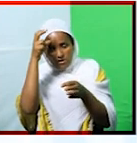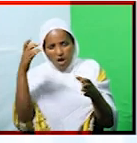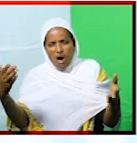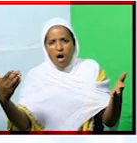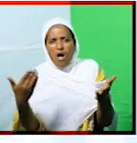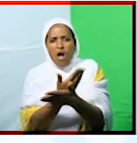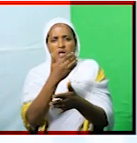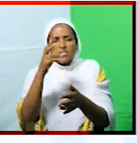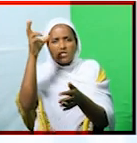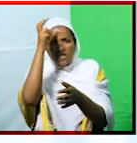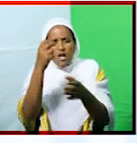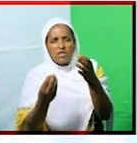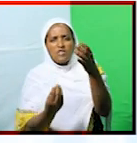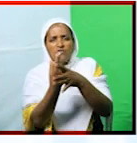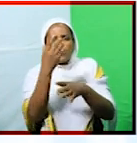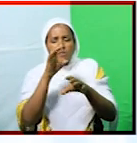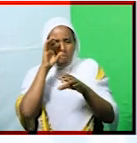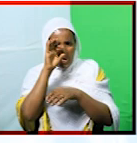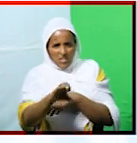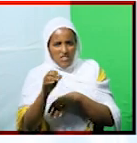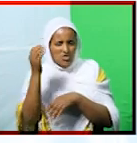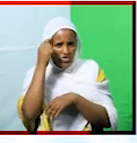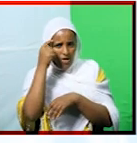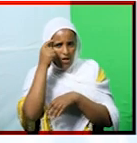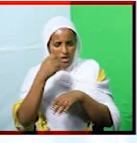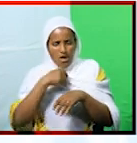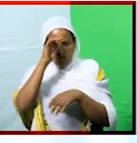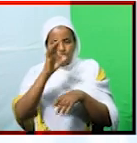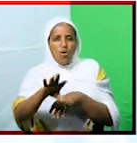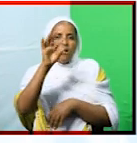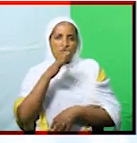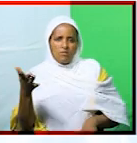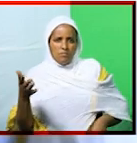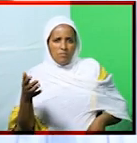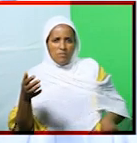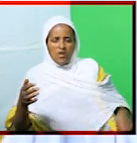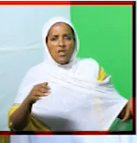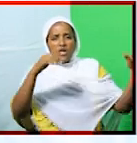አዲስ ሰይጣን አዲስ እንዲፈጥር እንኳን የሚያስገድድ ጭንቅላት ያለው ሰው አላገኘም። አዲስ እንዲፈጥር